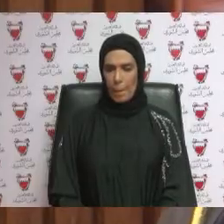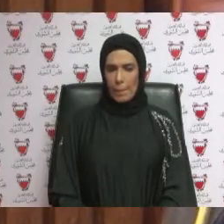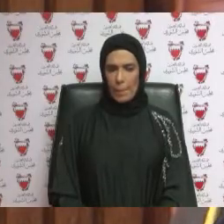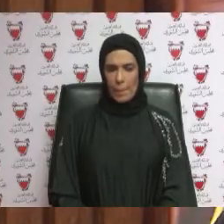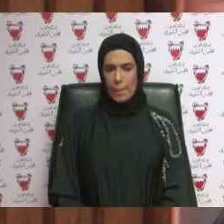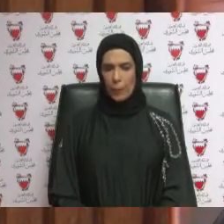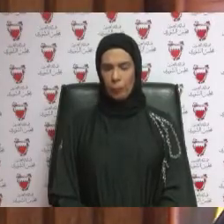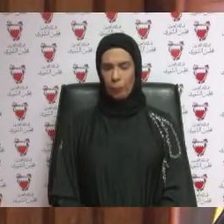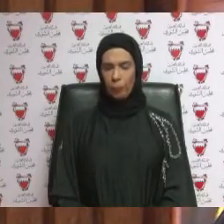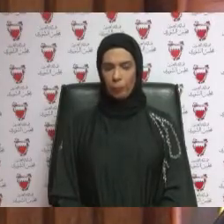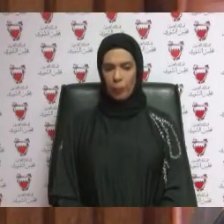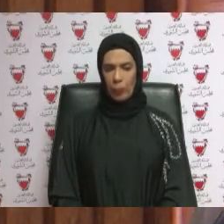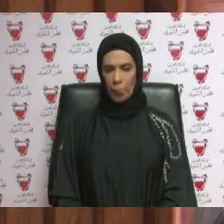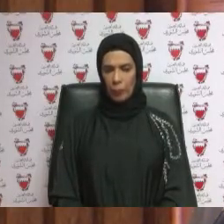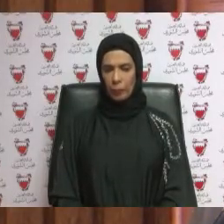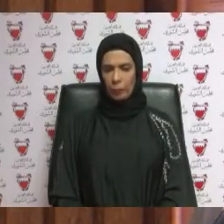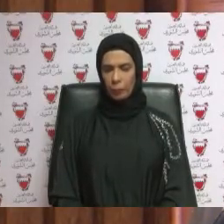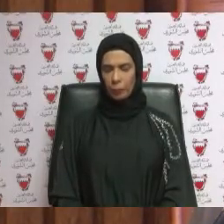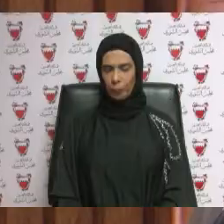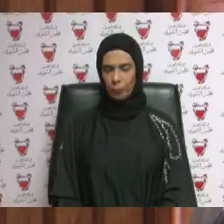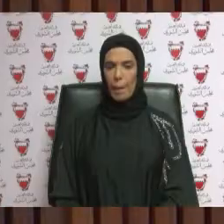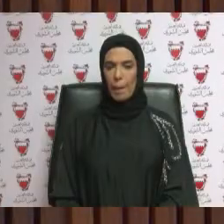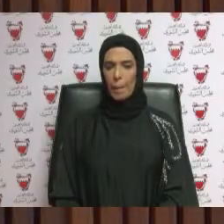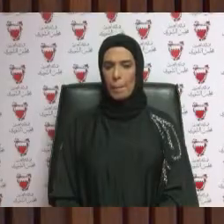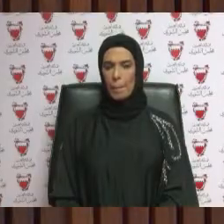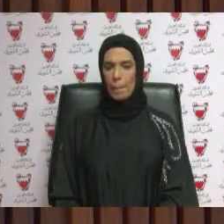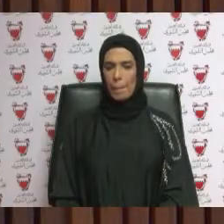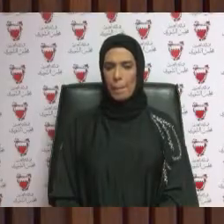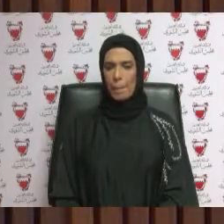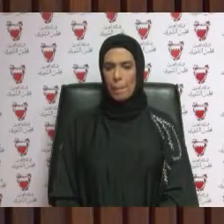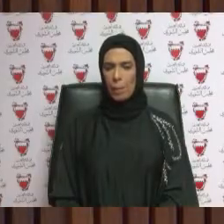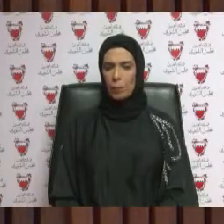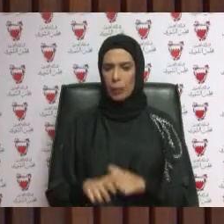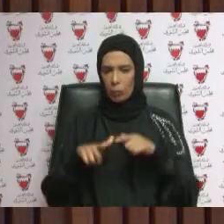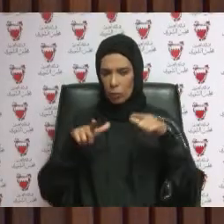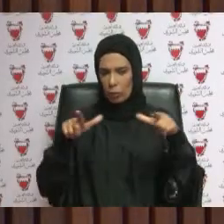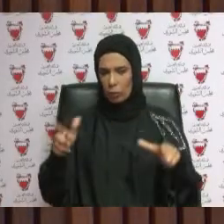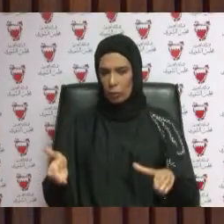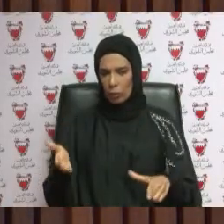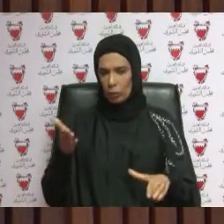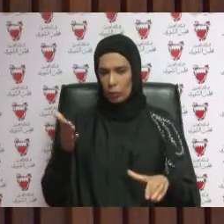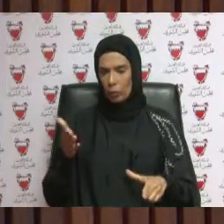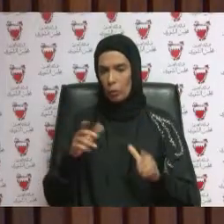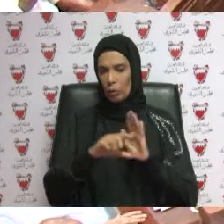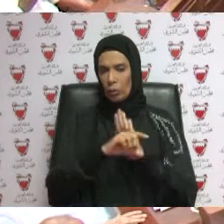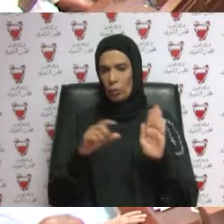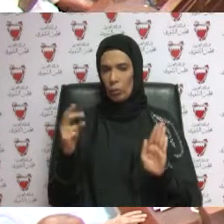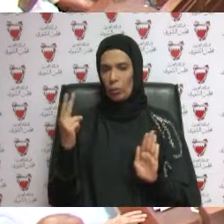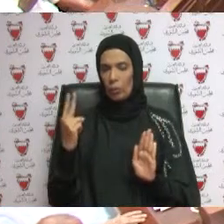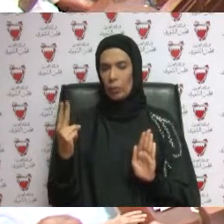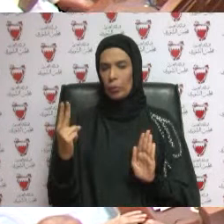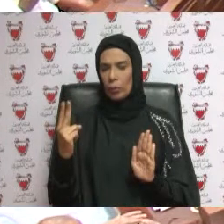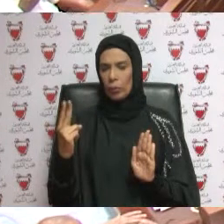شكرا. الأخ حمد النعيمي تفضل. جاء في الخطاب السامي الفقرة الثانية الذكرى